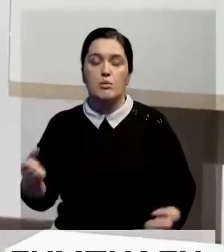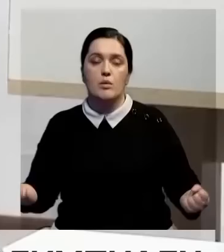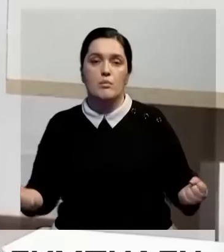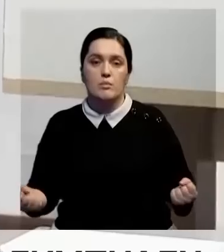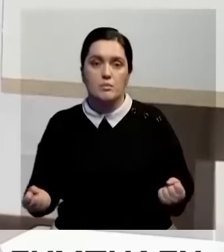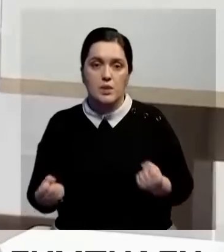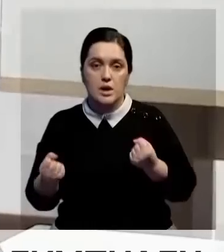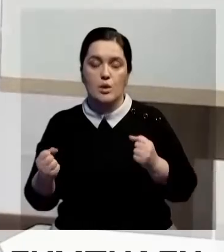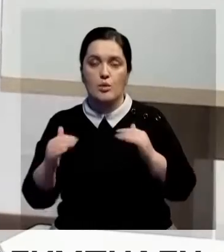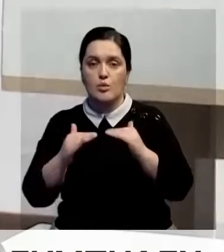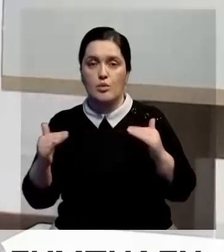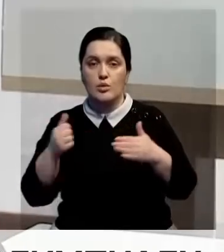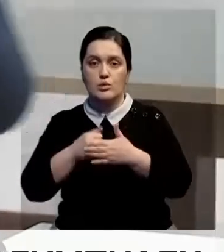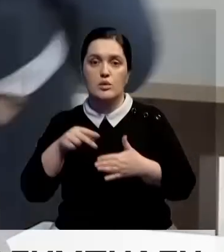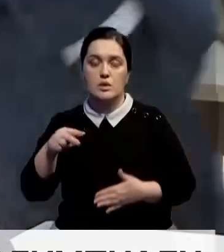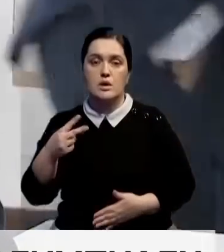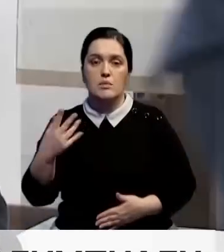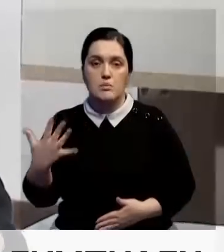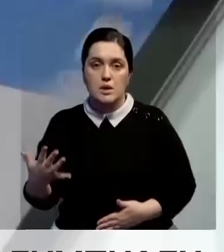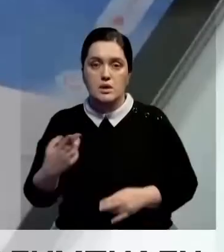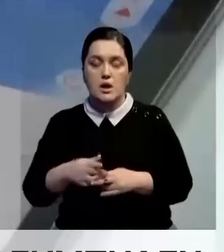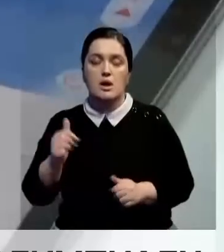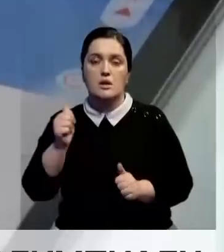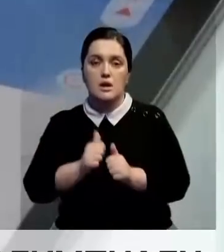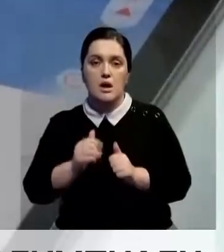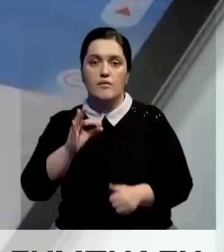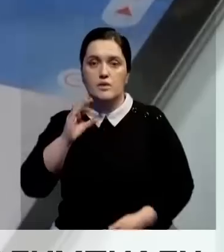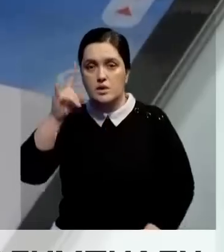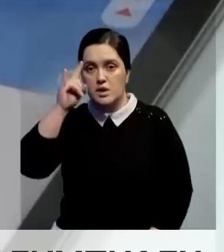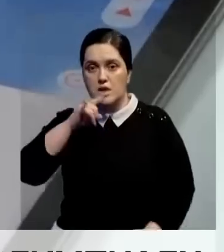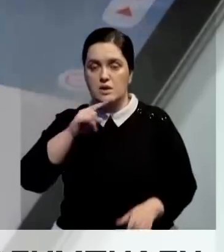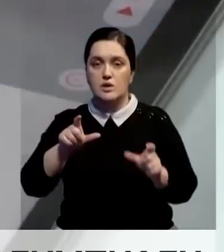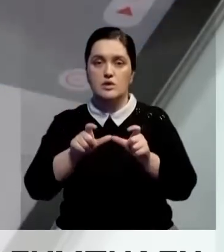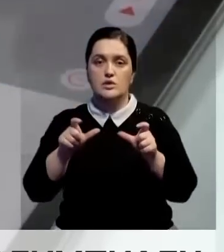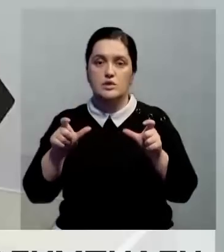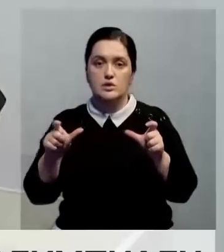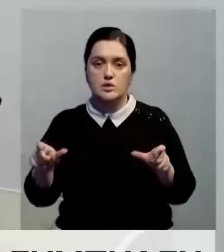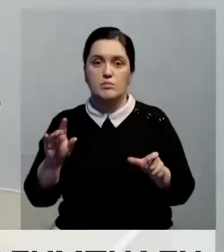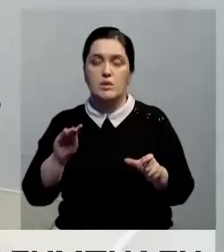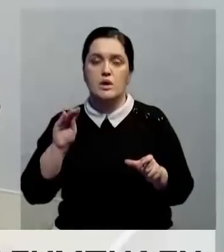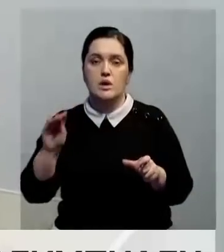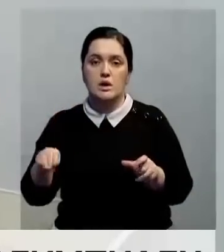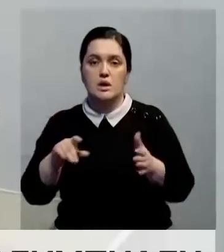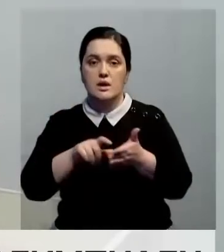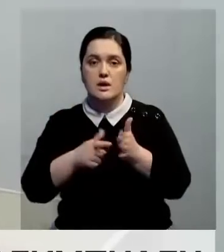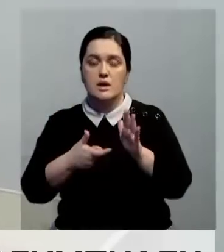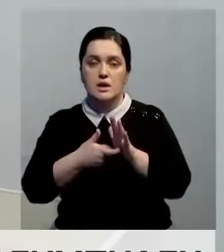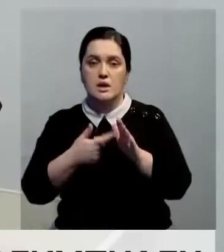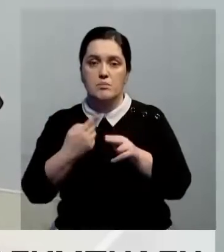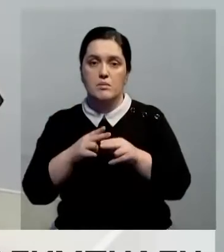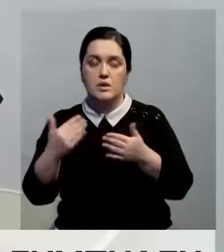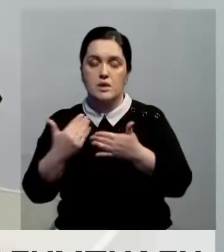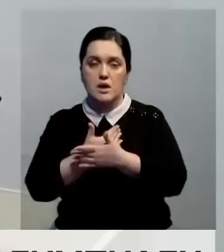региональном уровне. До 2025-го в каждой восточно-казахстанской школе собираются дооснастить классы робототехники